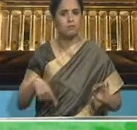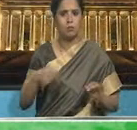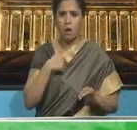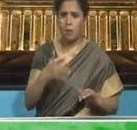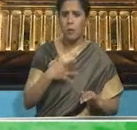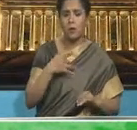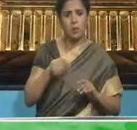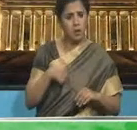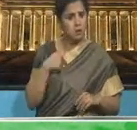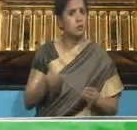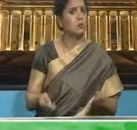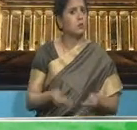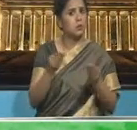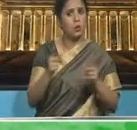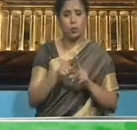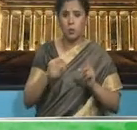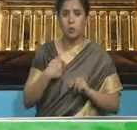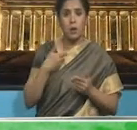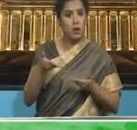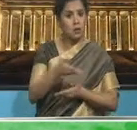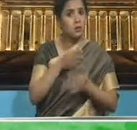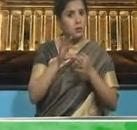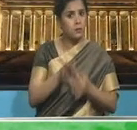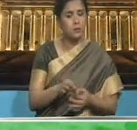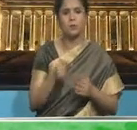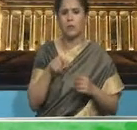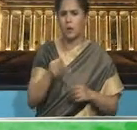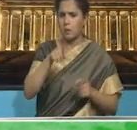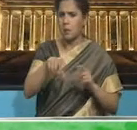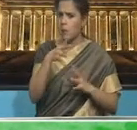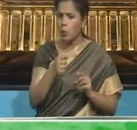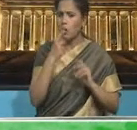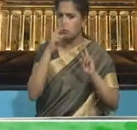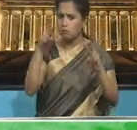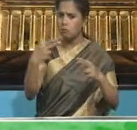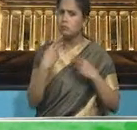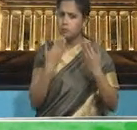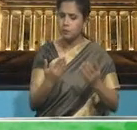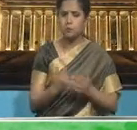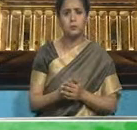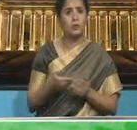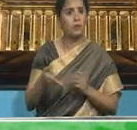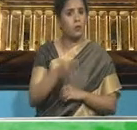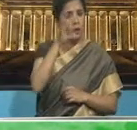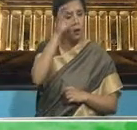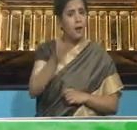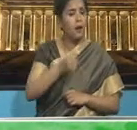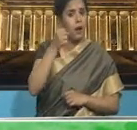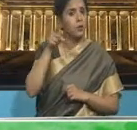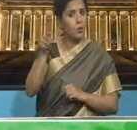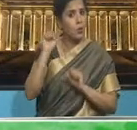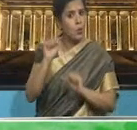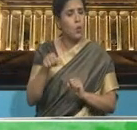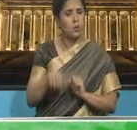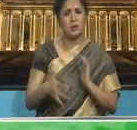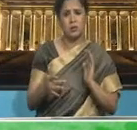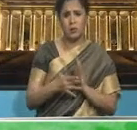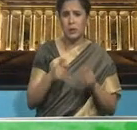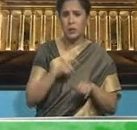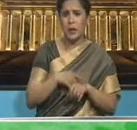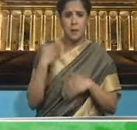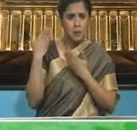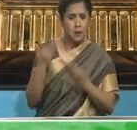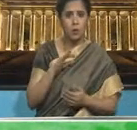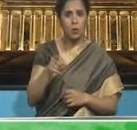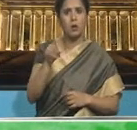जागृत करना होगा। मैं इस बात पर ध्यान आकर्षित करना चाहूँगी कि महात्मा गांधी आधुनिक युग के सच्चे